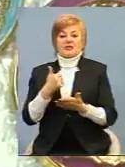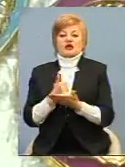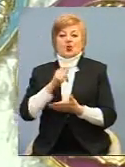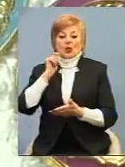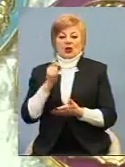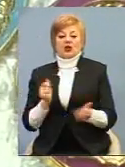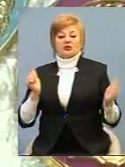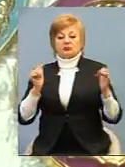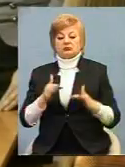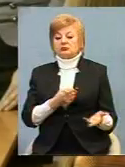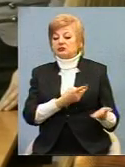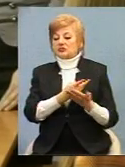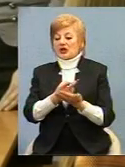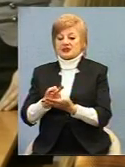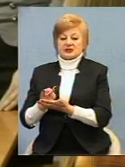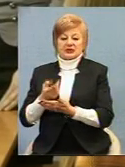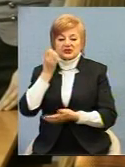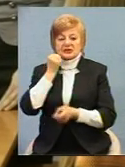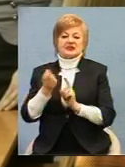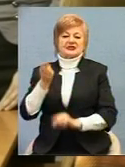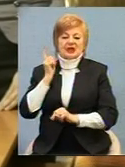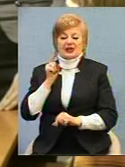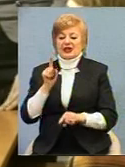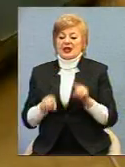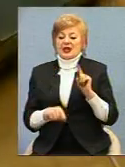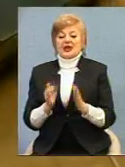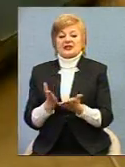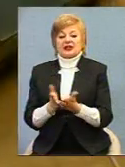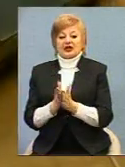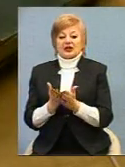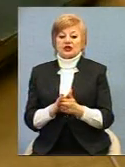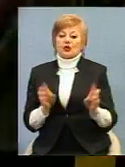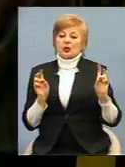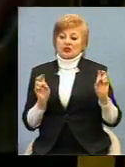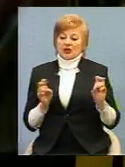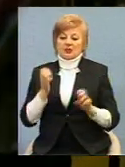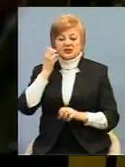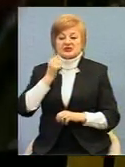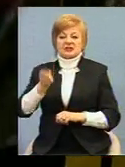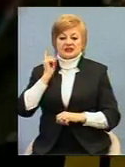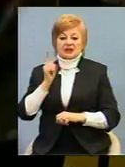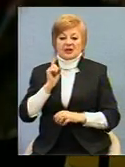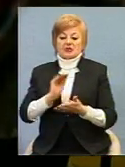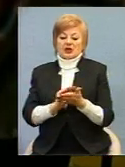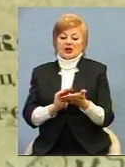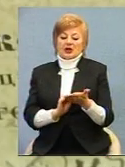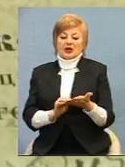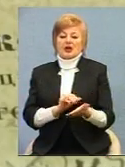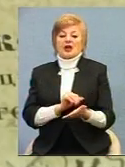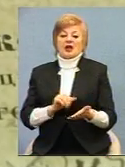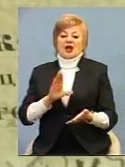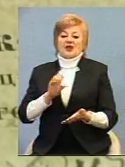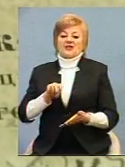відвідувачів ознайомитися також із раритетними і рідкісними книгами козацької тематики, найстаріша з яких – літопис Саміїла